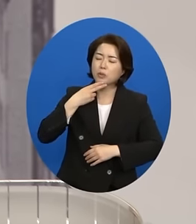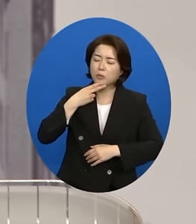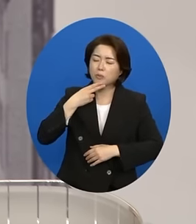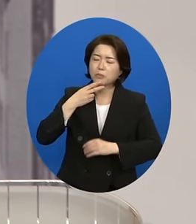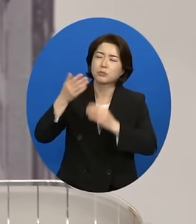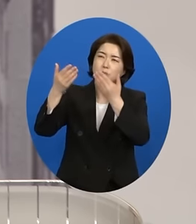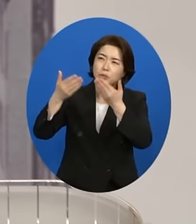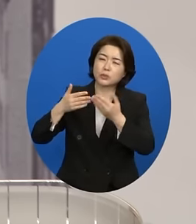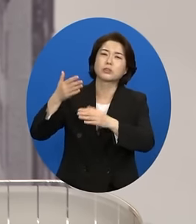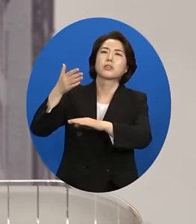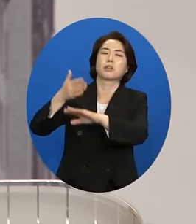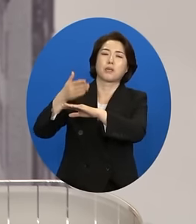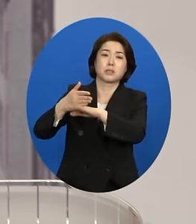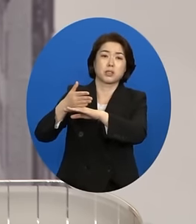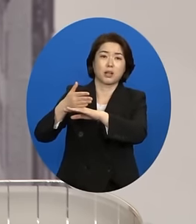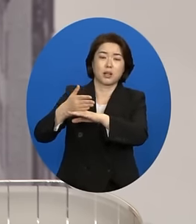감사합니다.